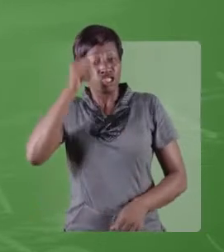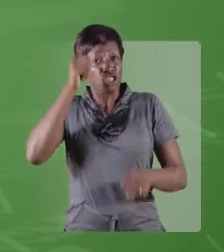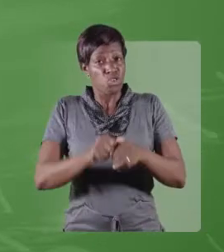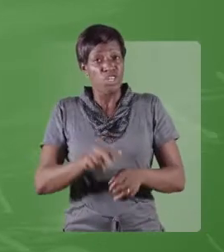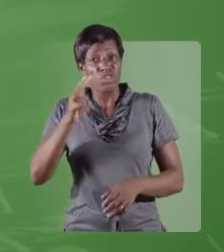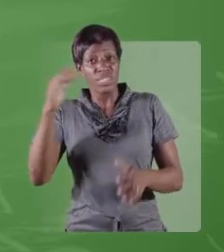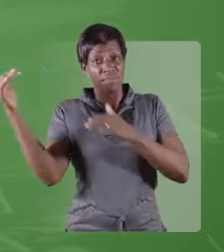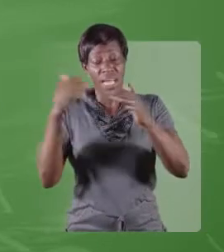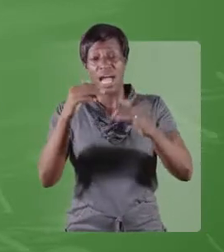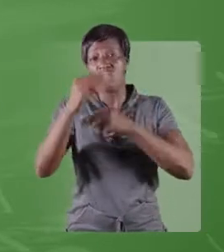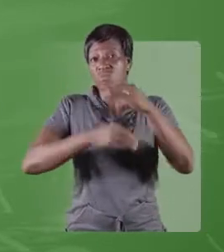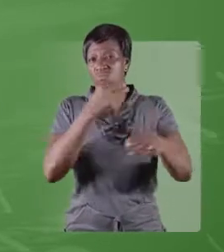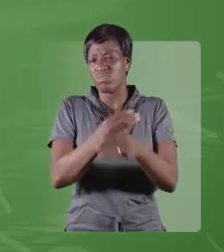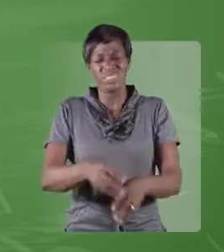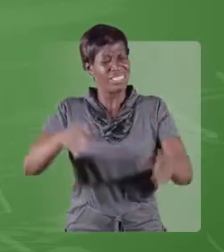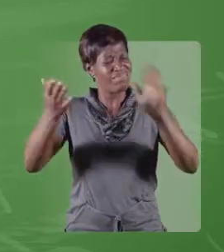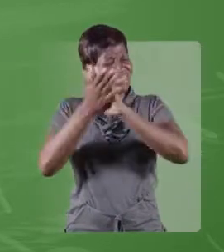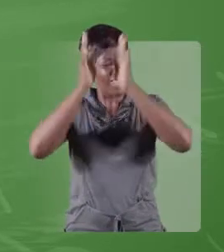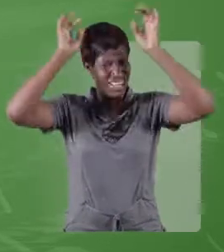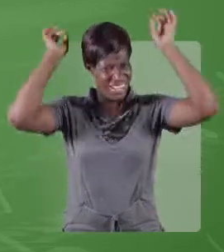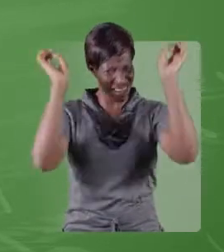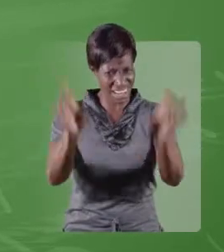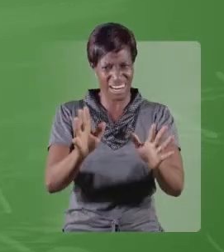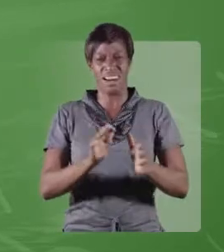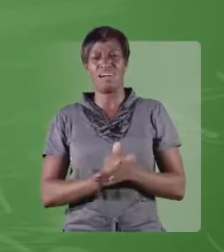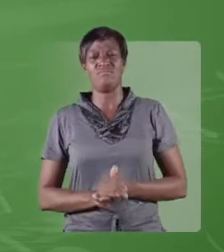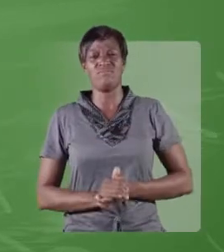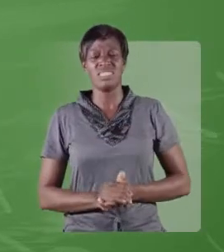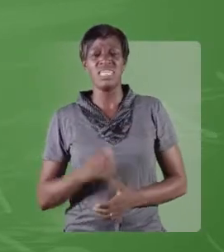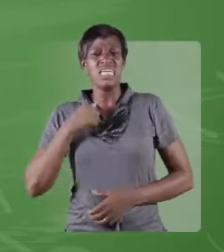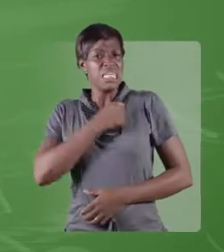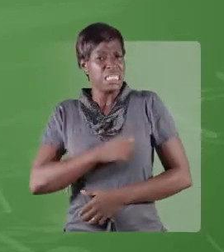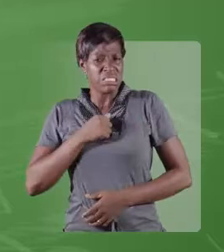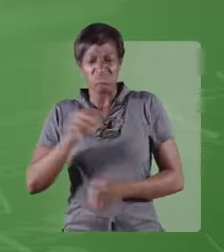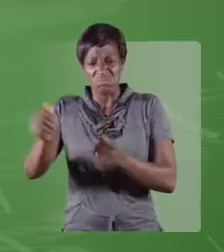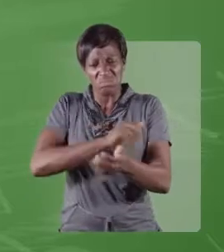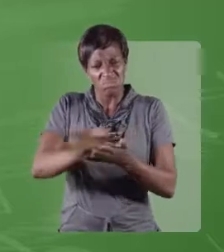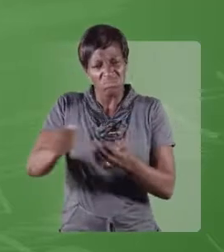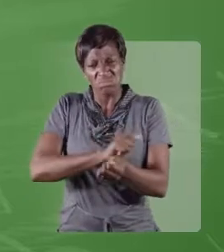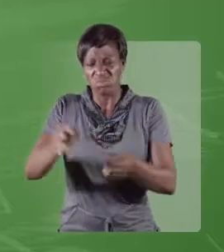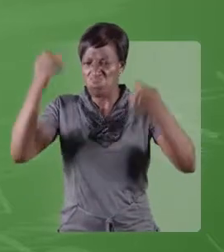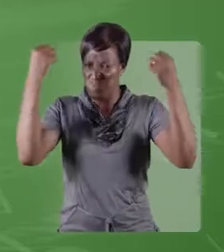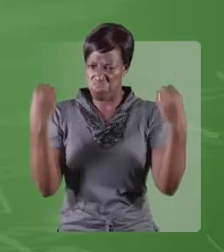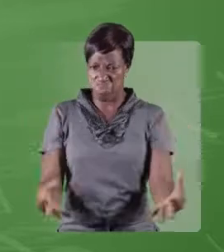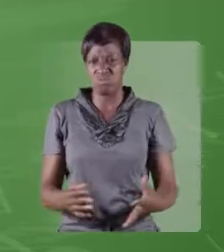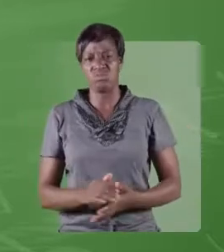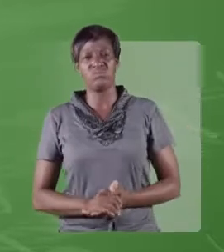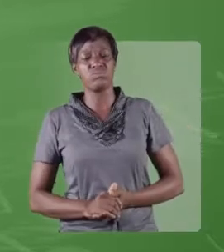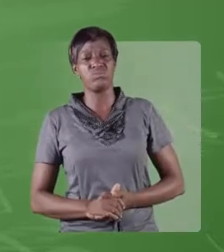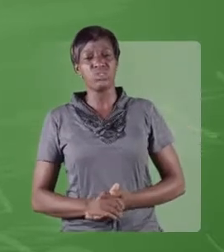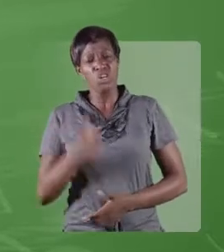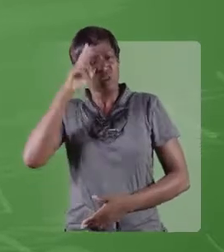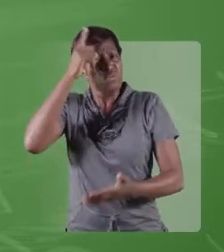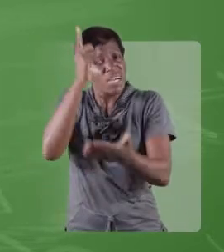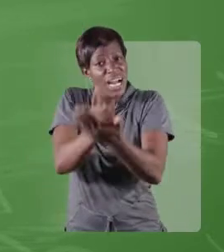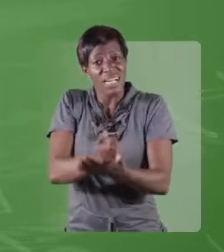Seconde Guerre mondiale plus meurtri que pendant la Première. Pour garantir la paix et la